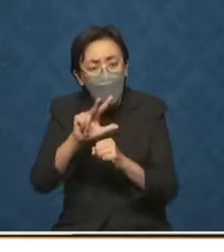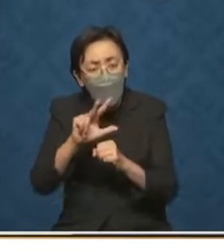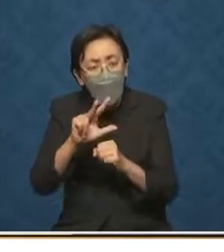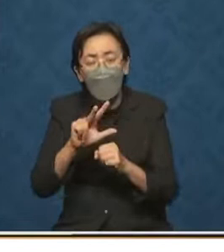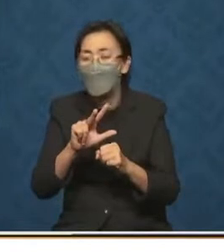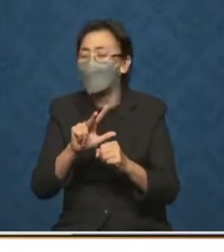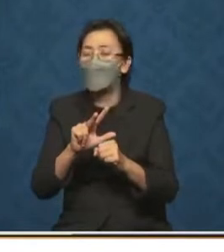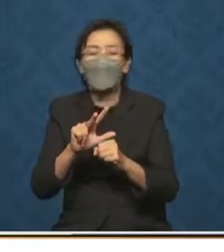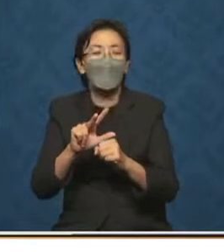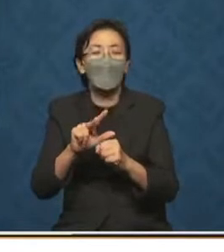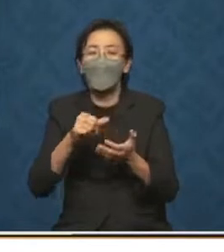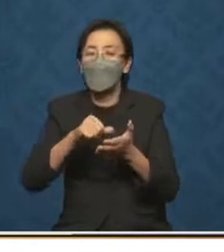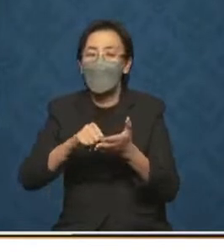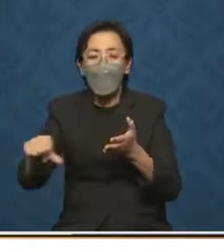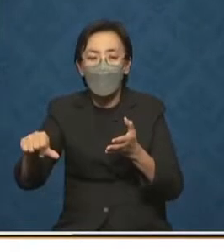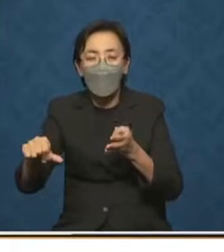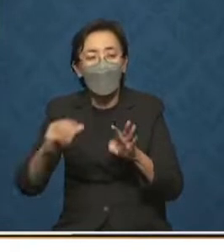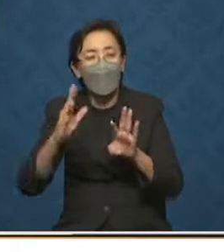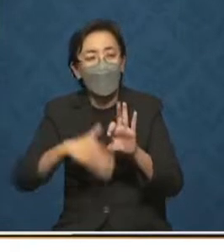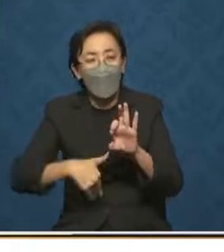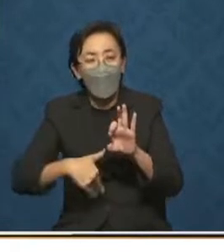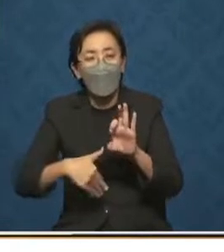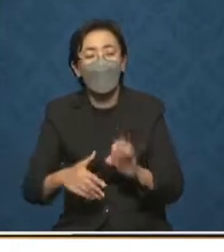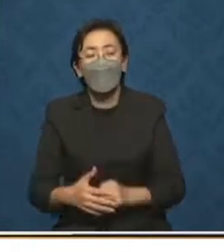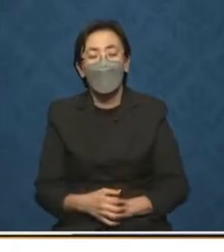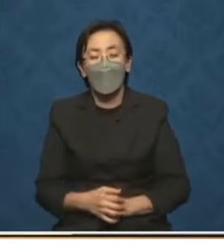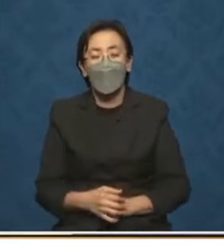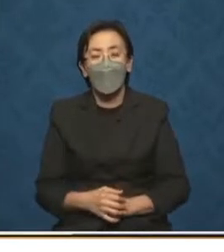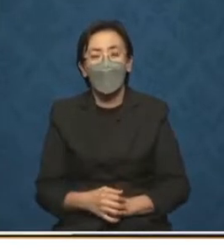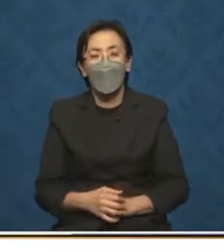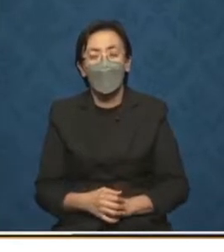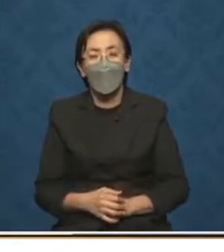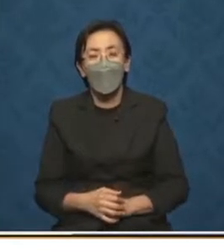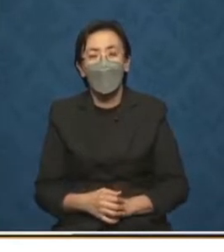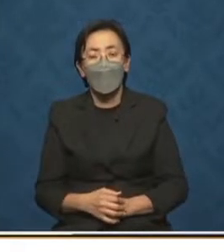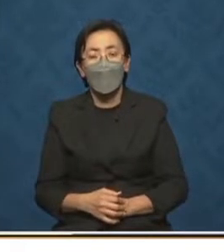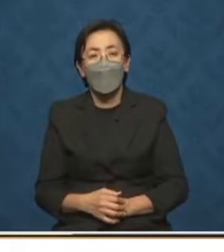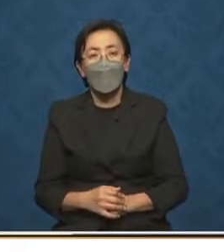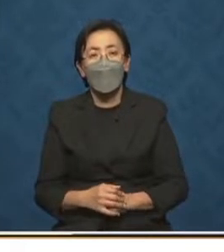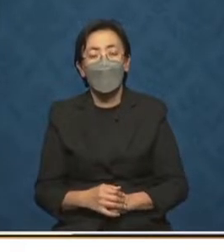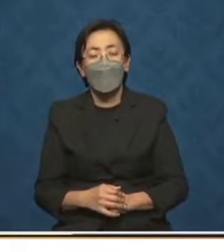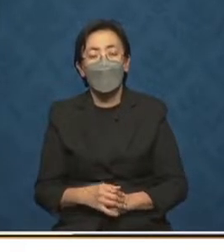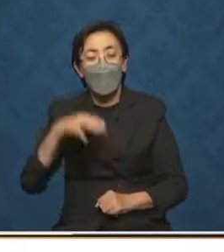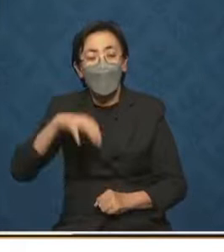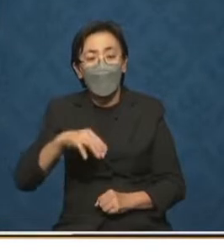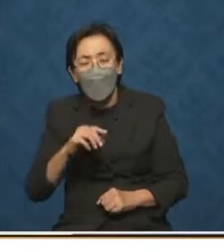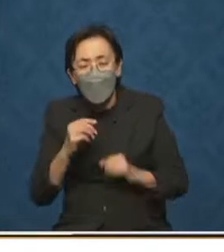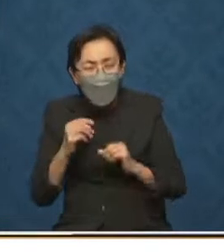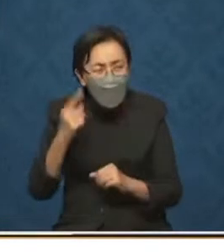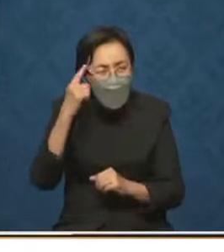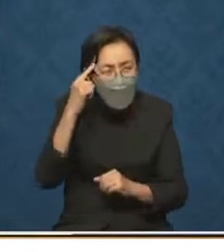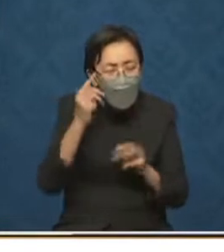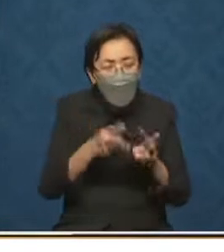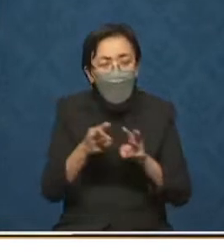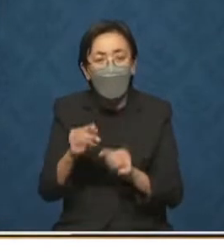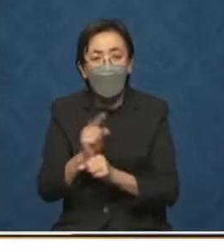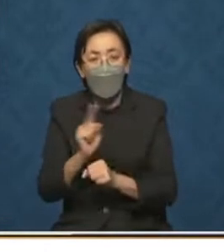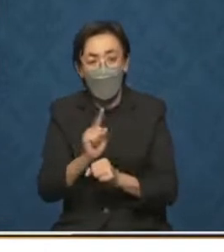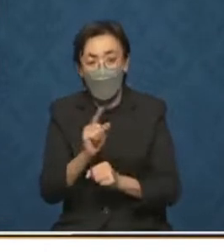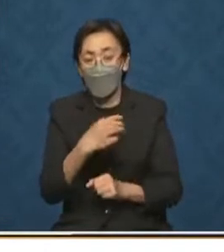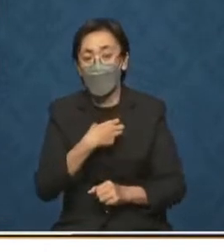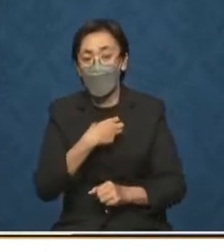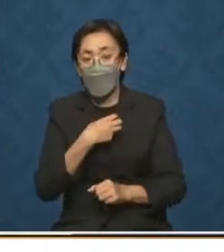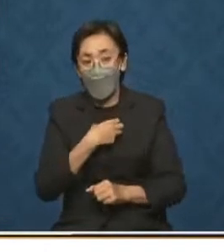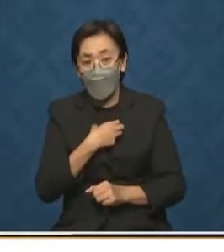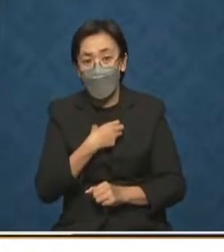ี่นะครับคามพยายามของหน่วยงานที่กำลงดเริงการในขณนี้ที่เกิดข้นกคอว่าทำอยางไรก็ได้ที่จะต้